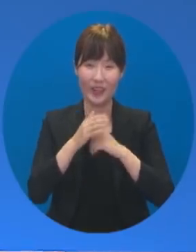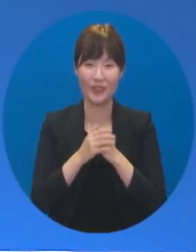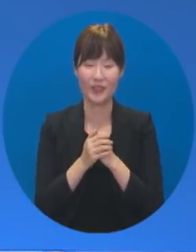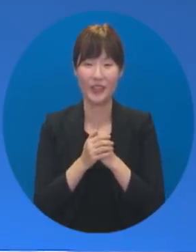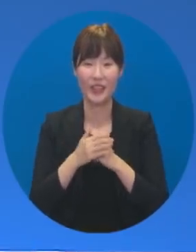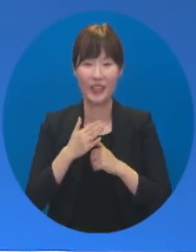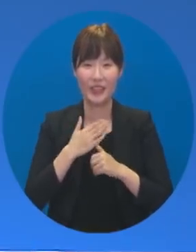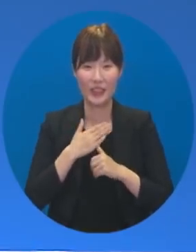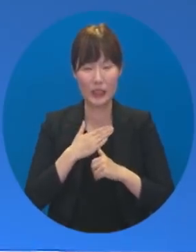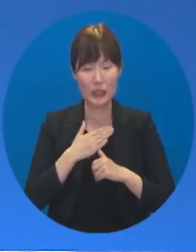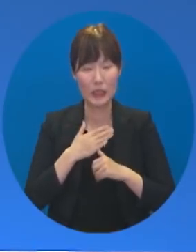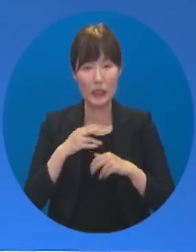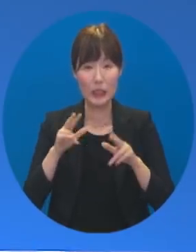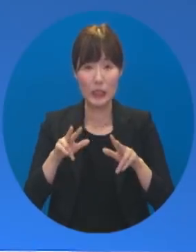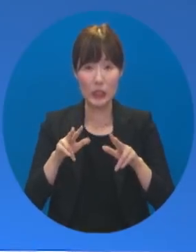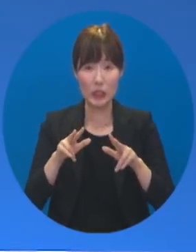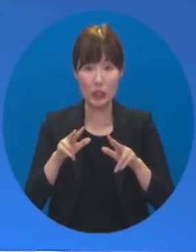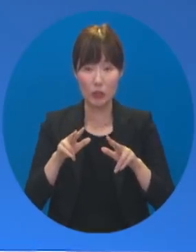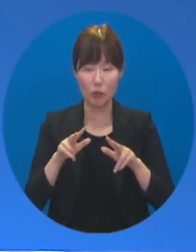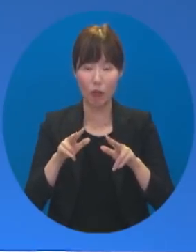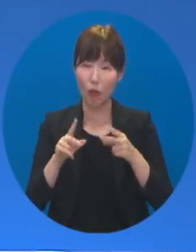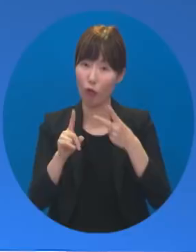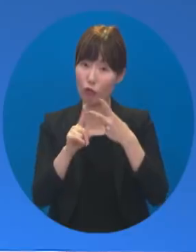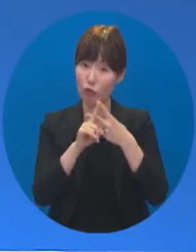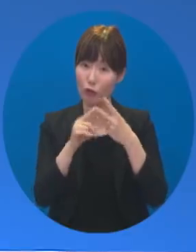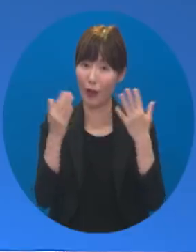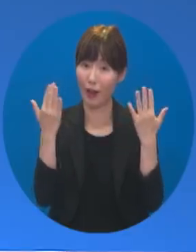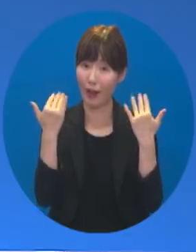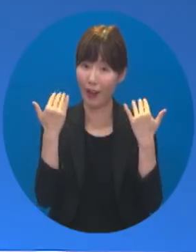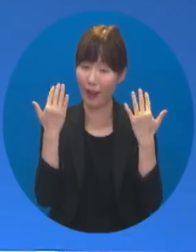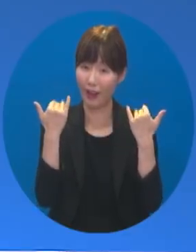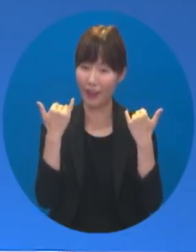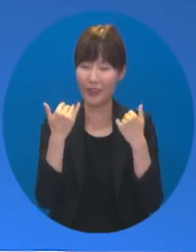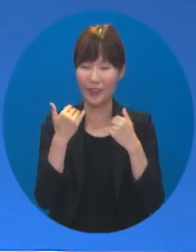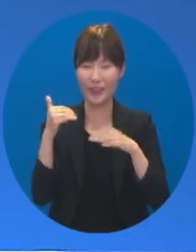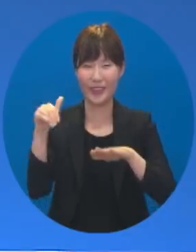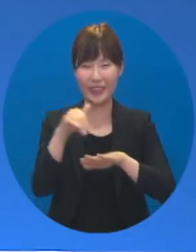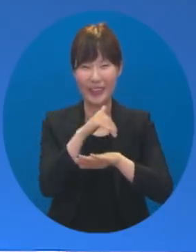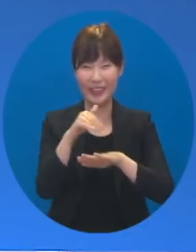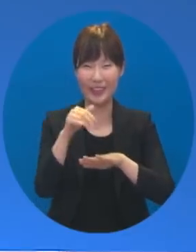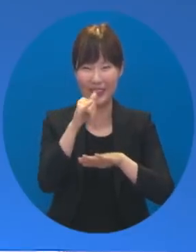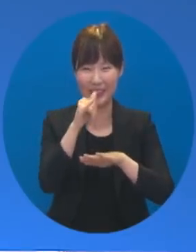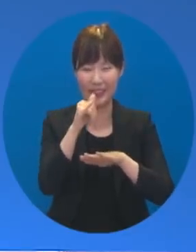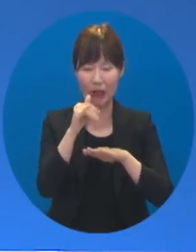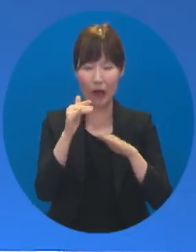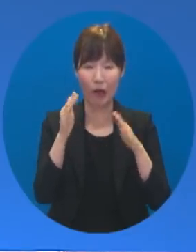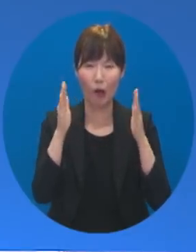과정인데 잘 다니고 있고 학업량이 많다면서 불만이 많은데요.